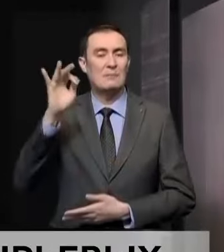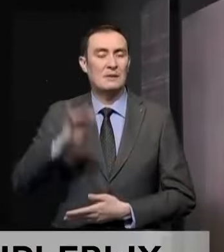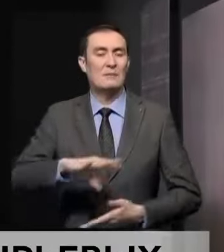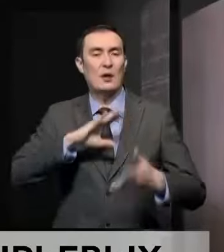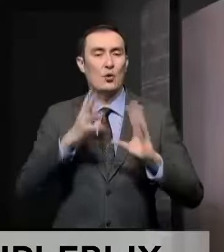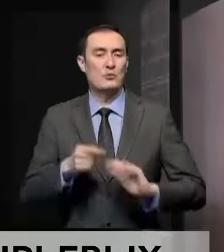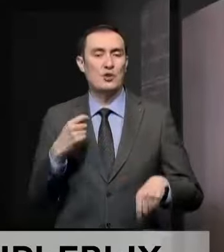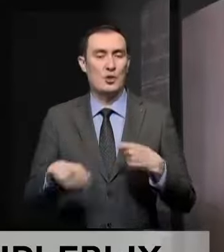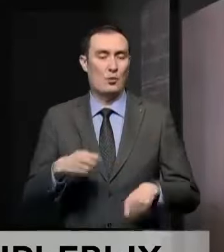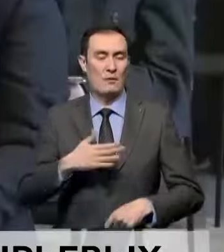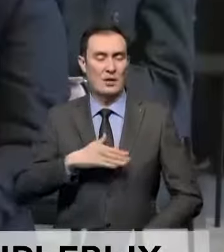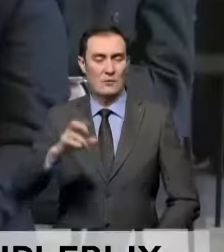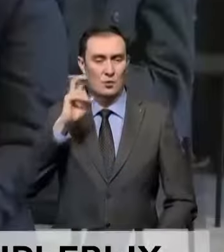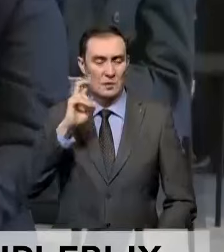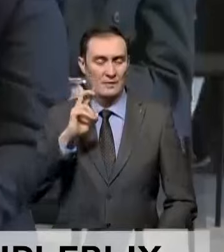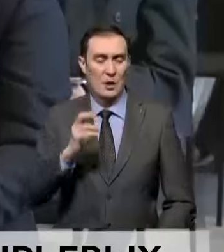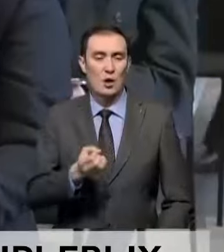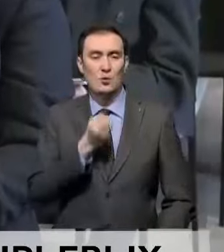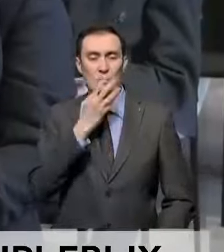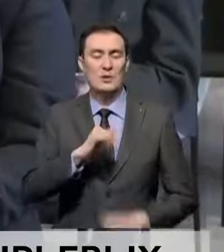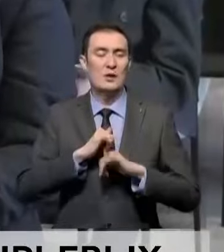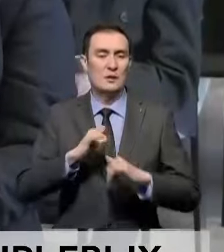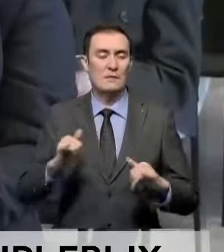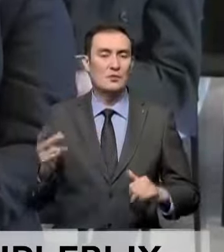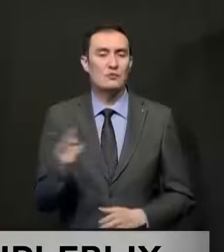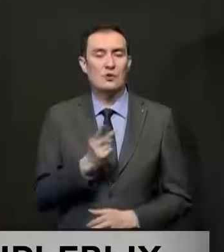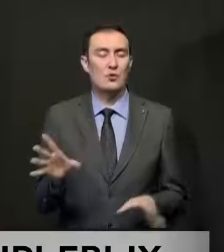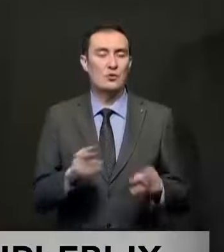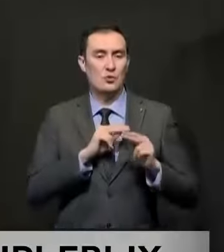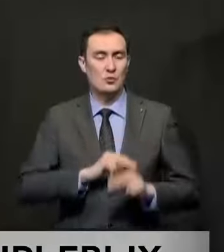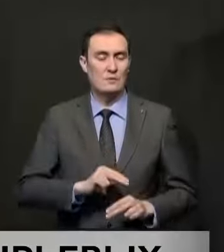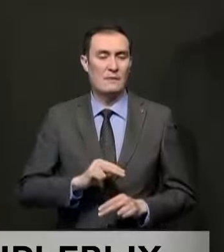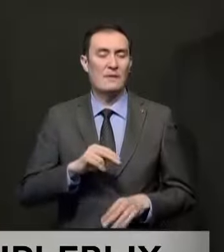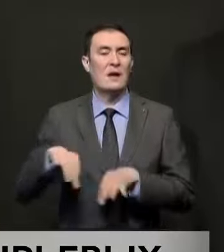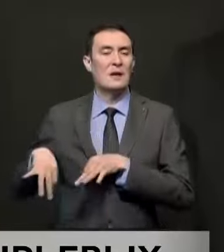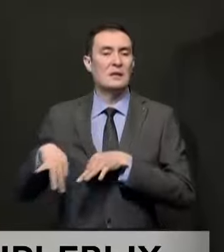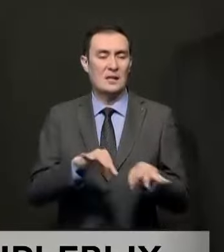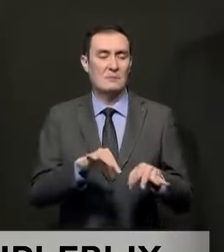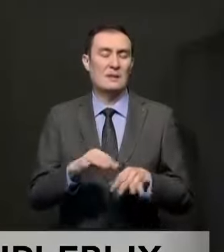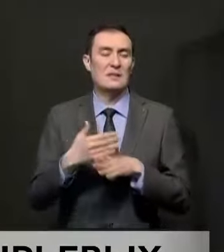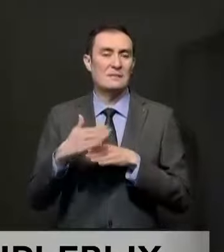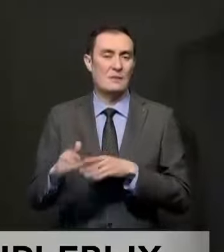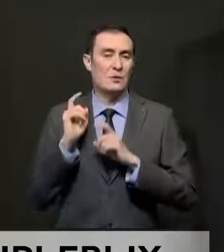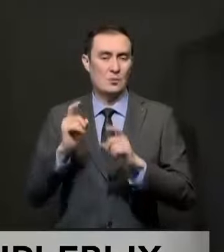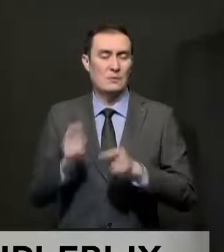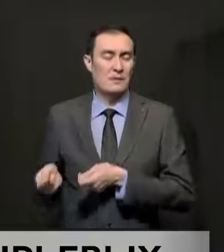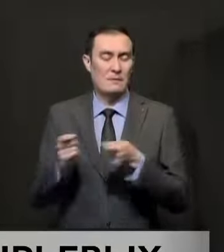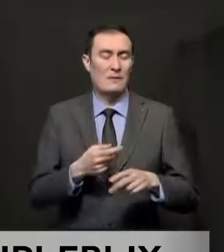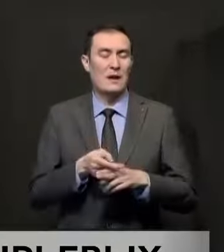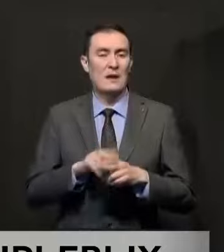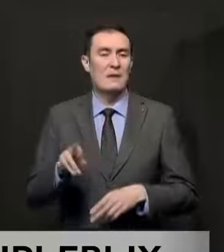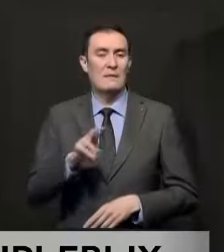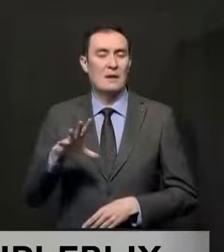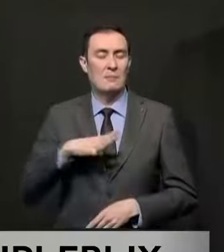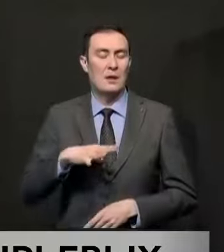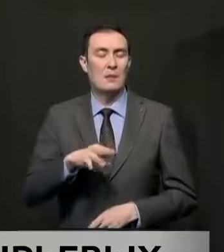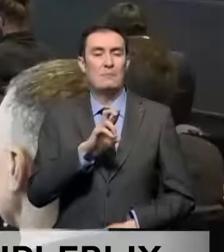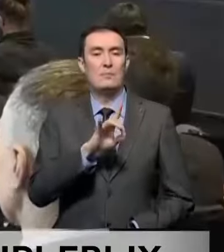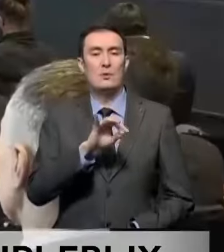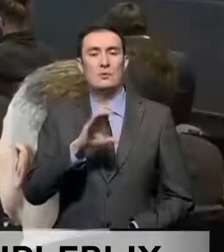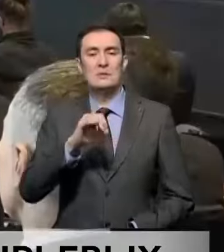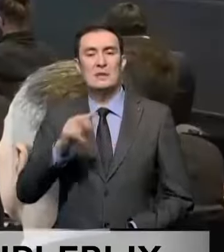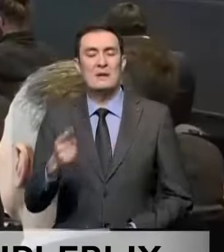общей торговли нашей страны. Успешно развивается и двустороннее сотрудничество в транспортной сфере. В январе этого года в Брюсселе прошла